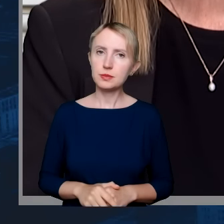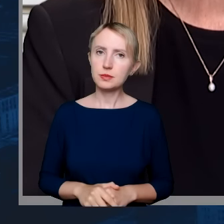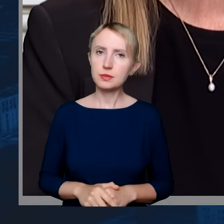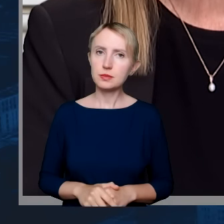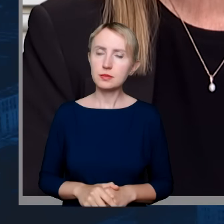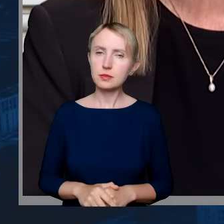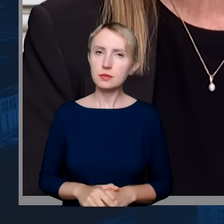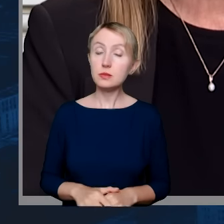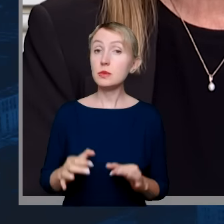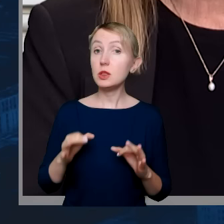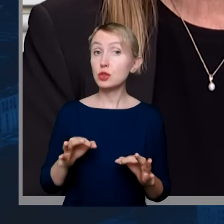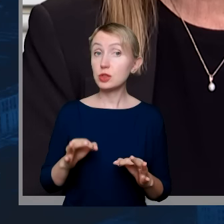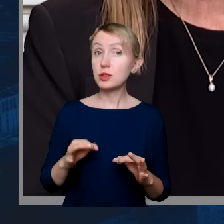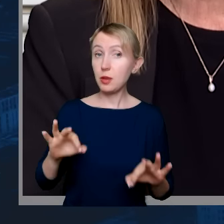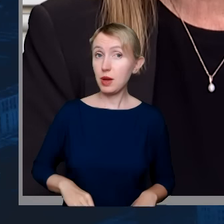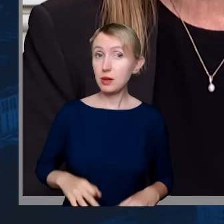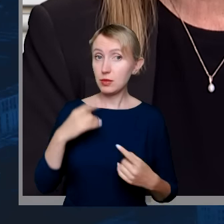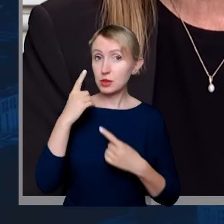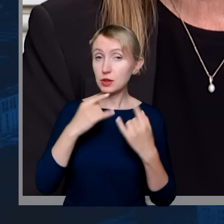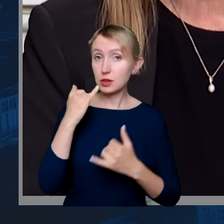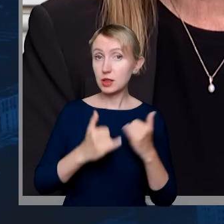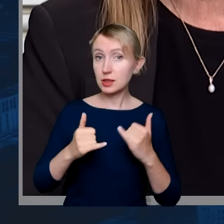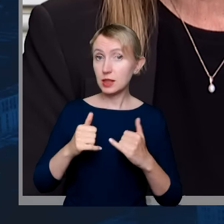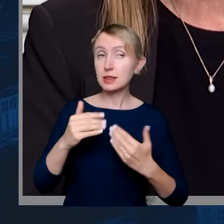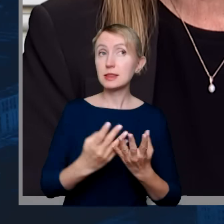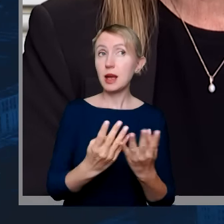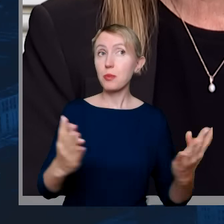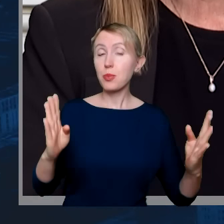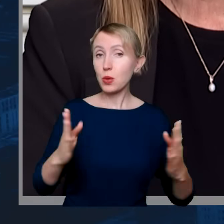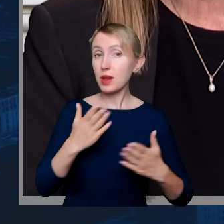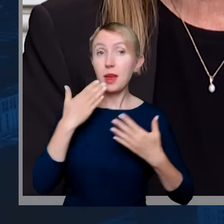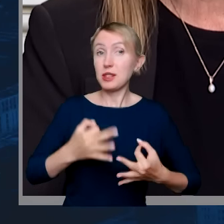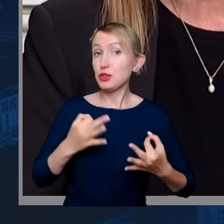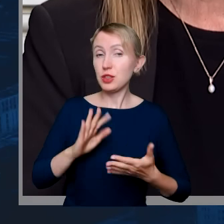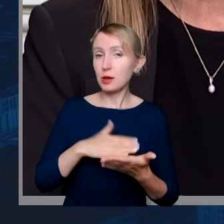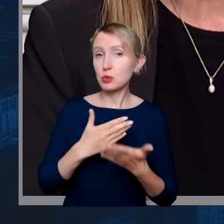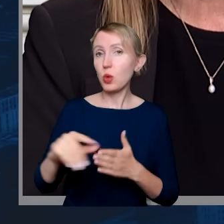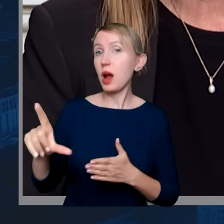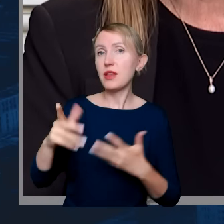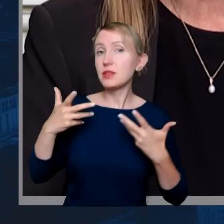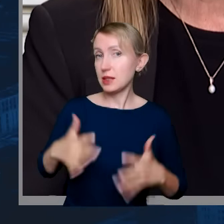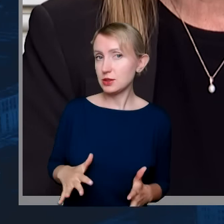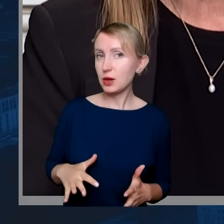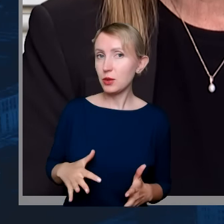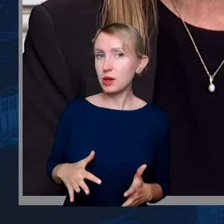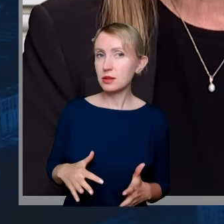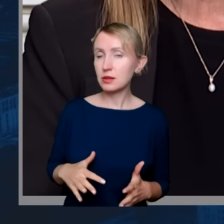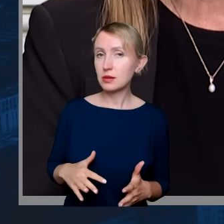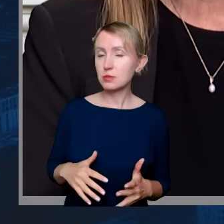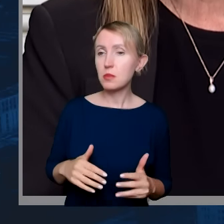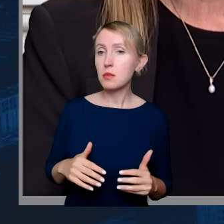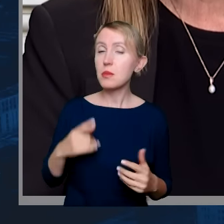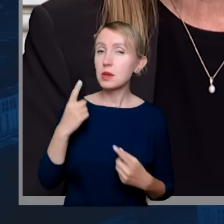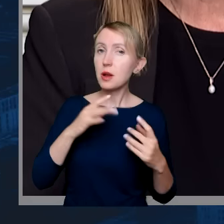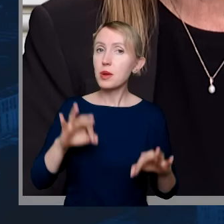Czy dzisiaj nie uważa pan, że gdyby tej zapory nie było, a lewica nie chciała tej zapory, to czy nie uważa pan, że tego